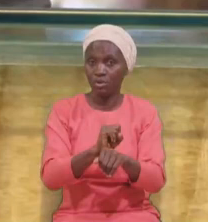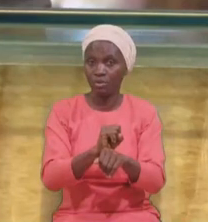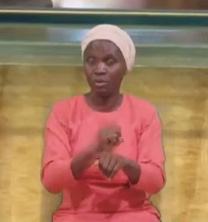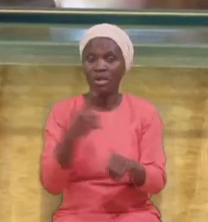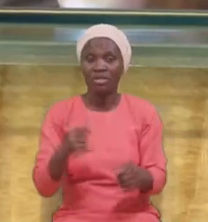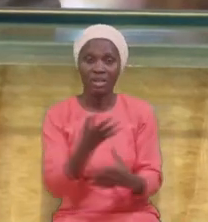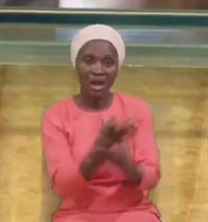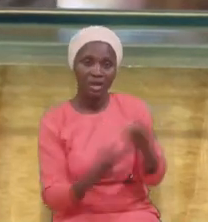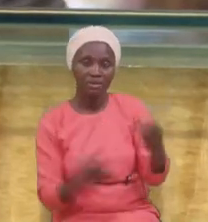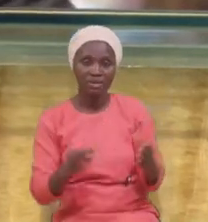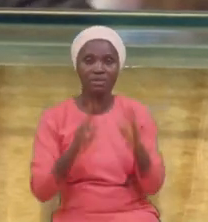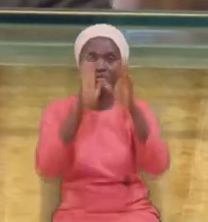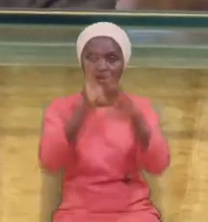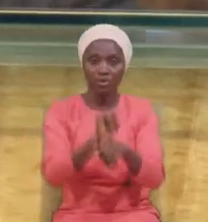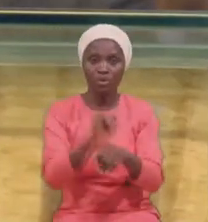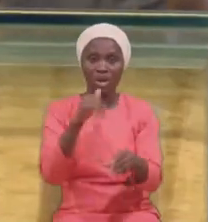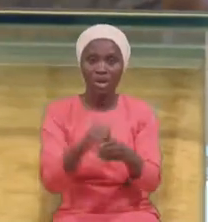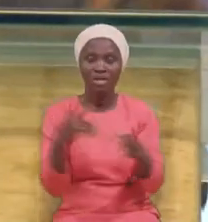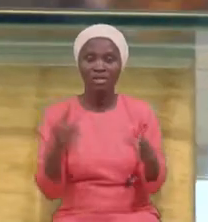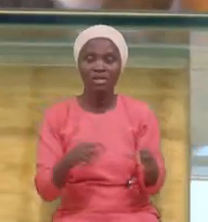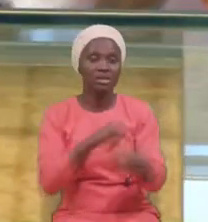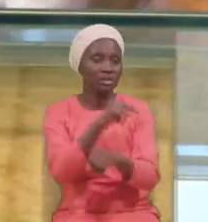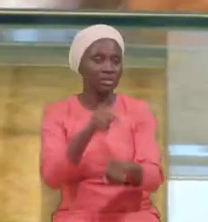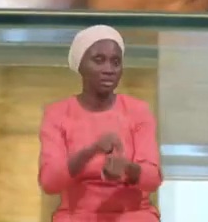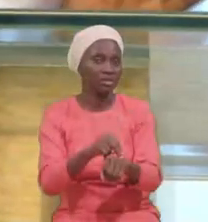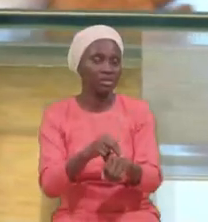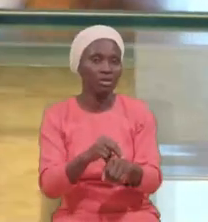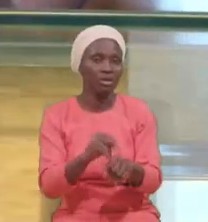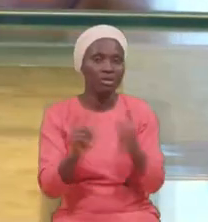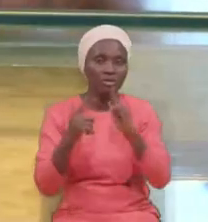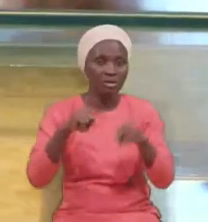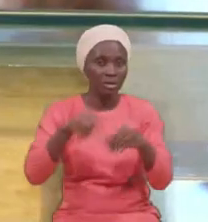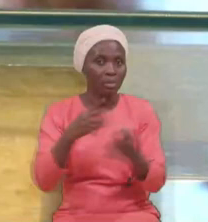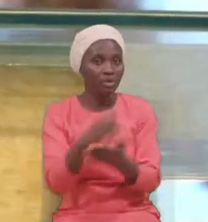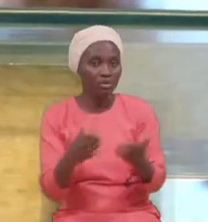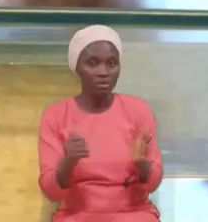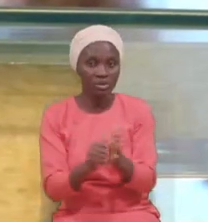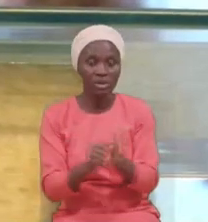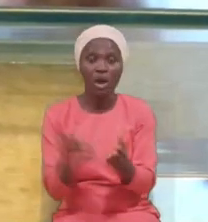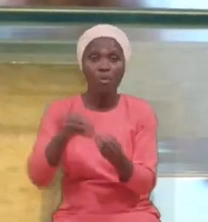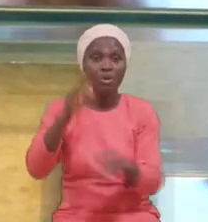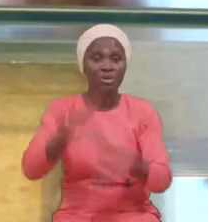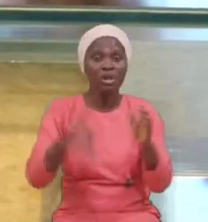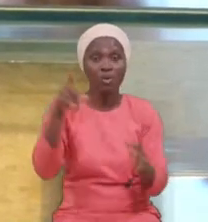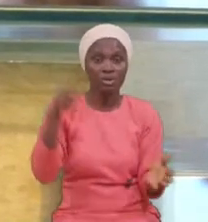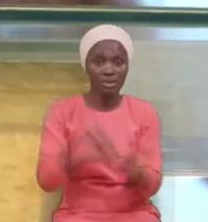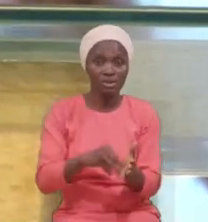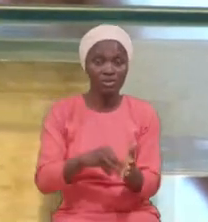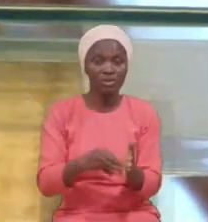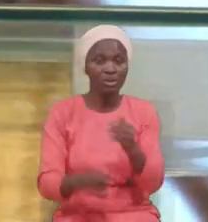et l'absence de miracles dans la nation. Il parlait de quelque chose plus de